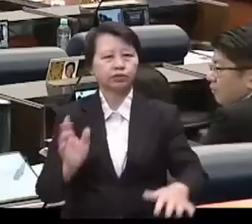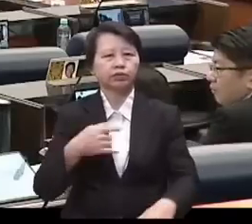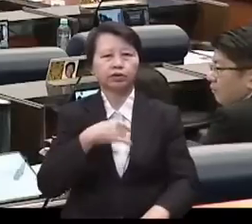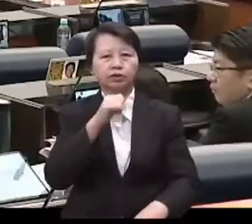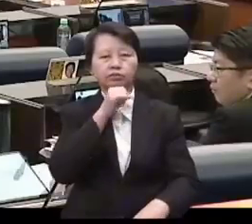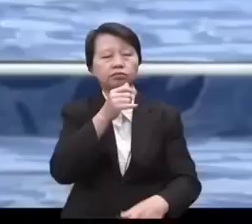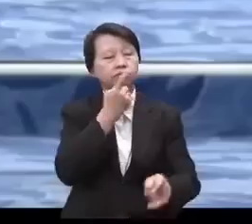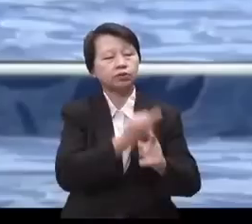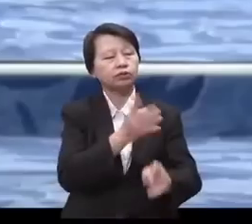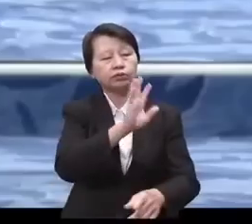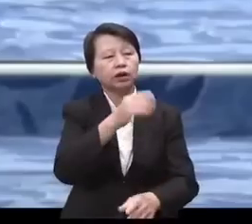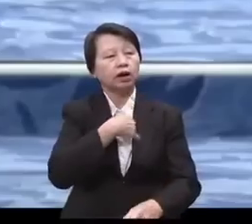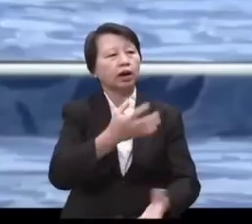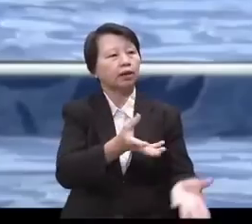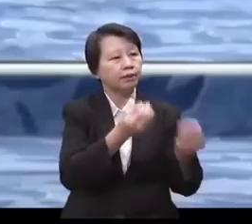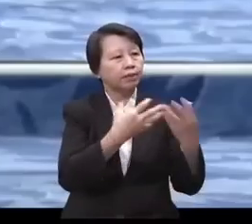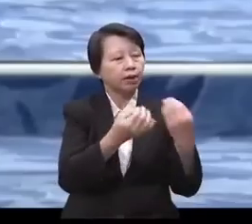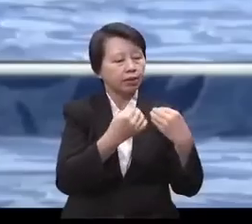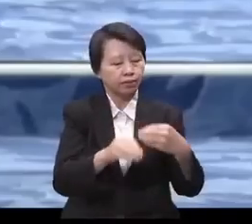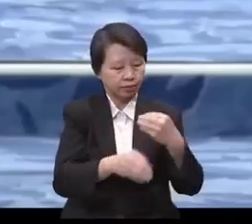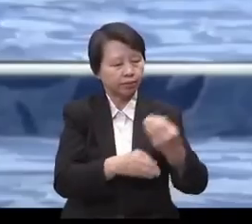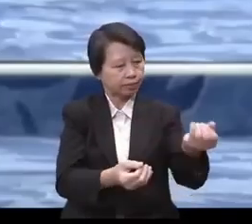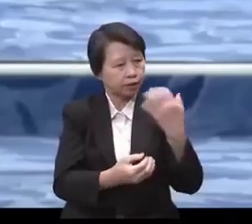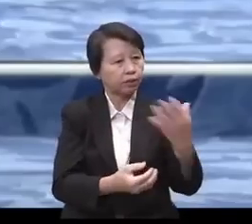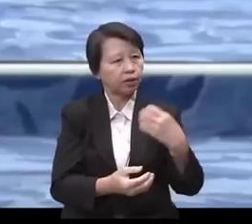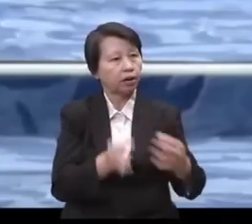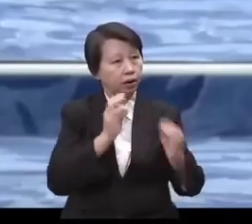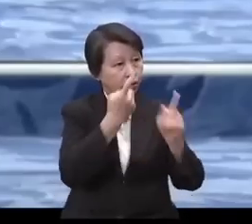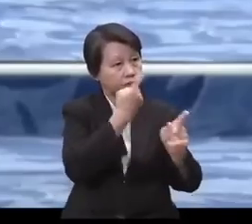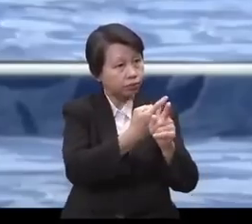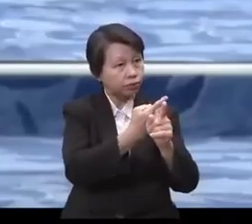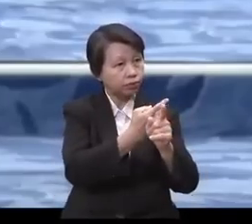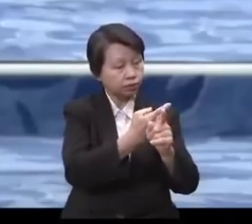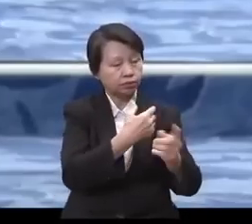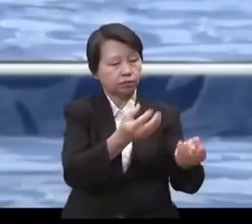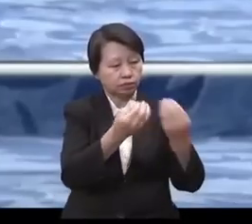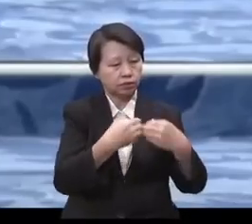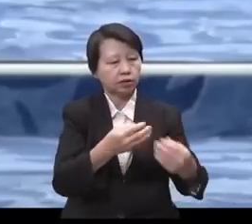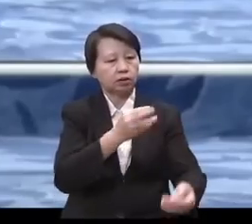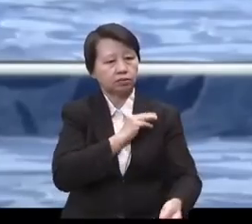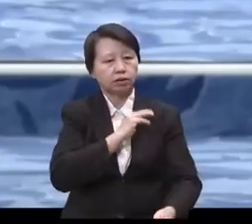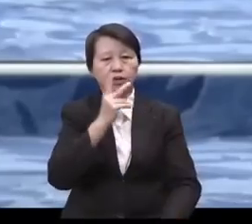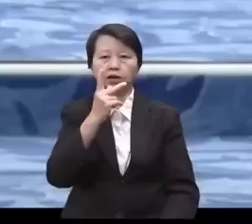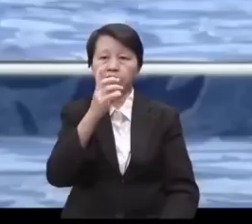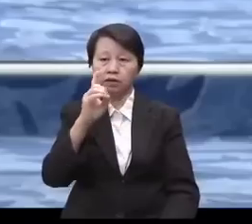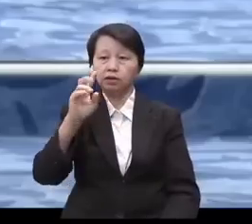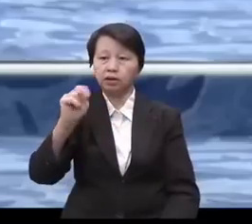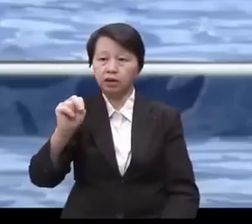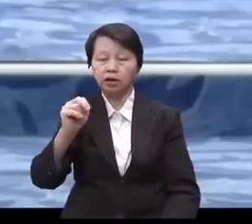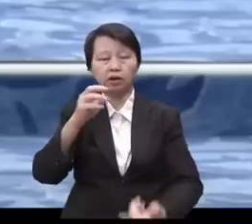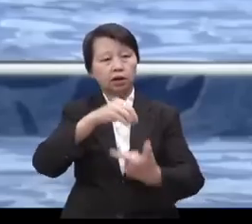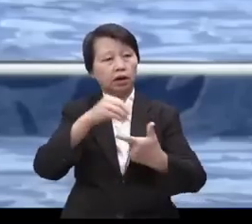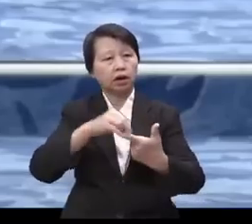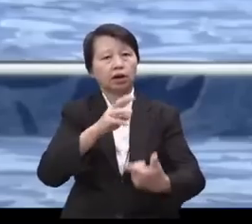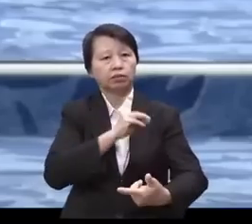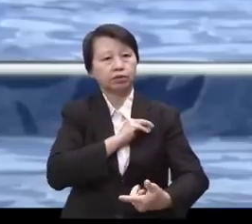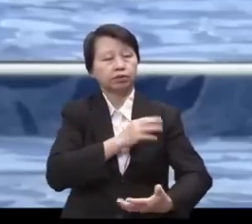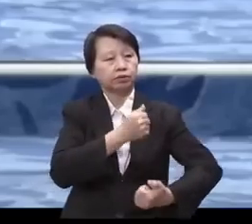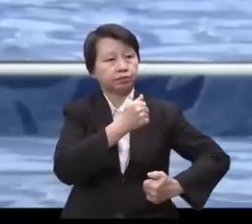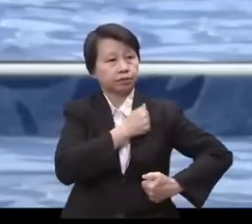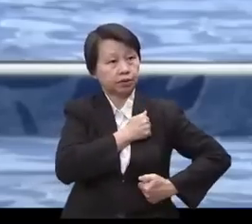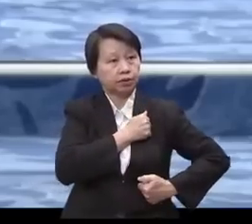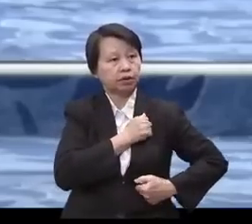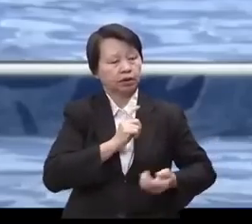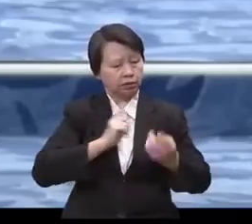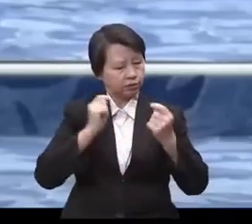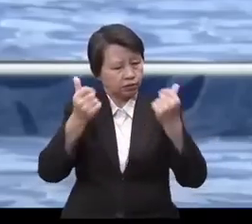tak betul. Saya kata minta maklumat tambahan. Okay. Kalau benar, saya minta Menteri Dalam Negeri atau Menteri Menteri Pertahanan untuk